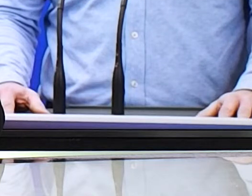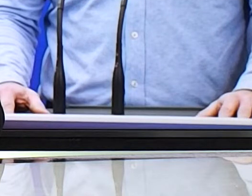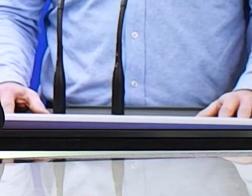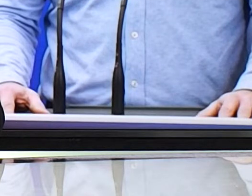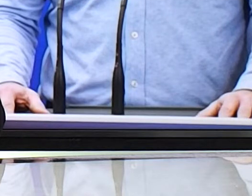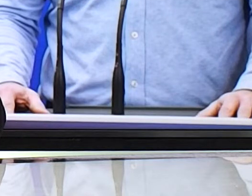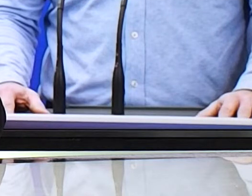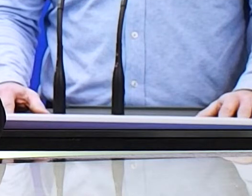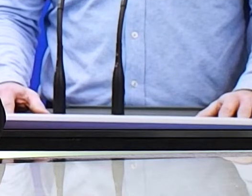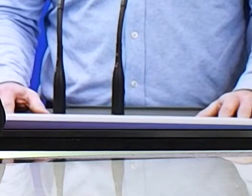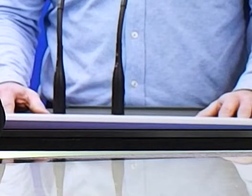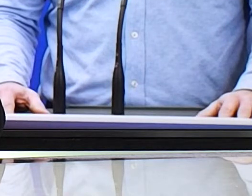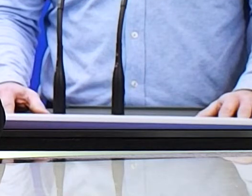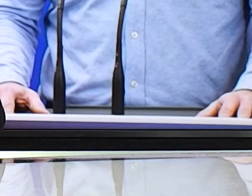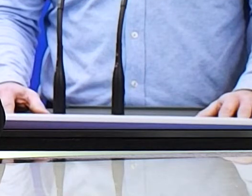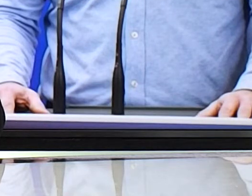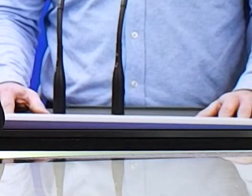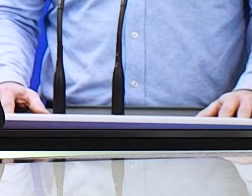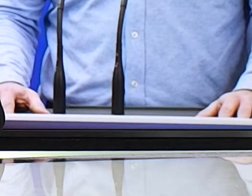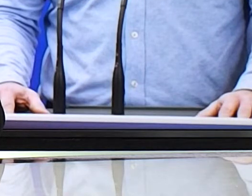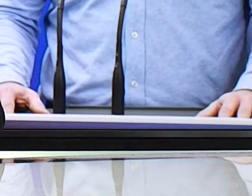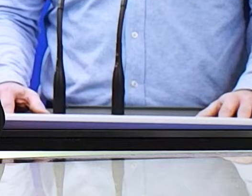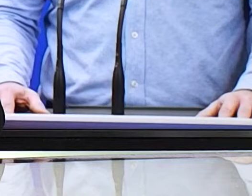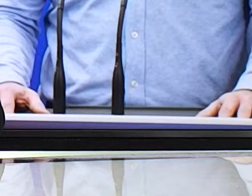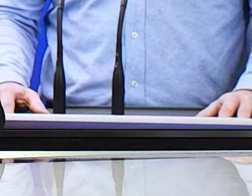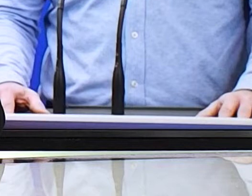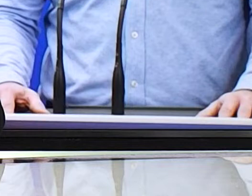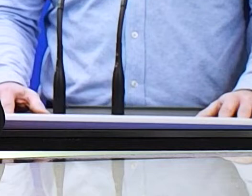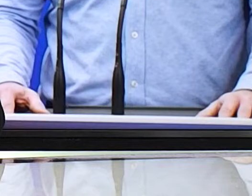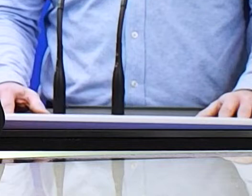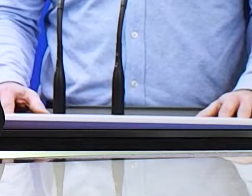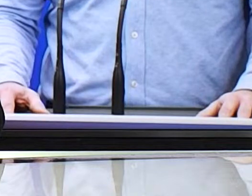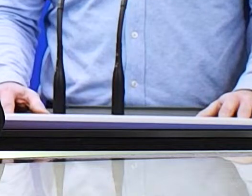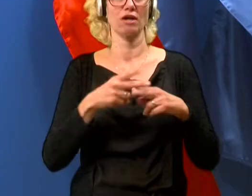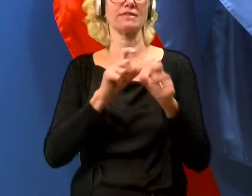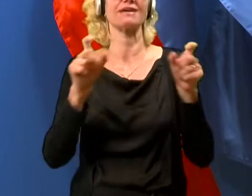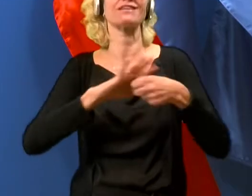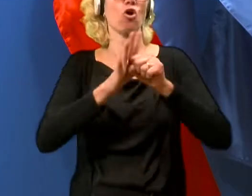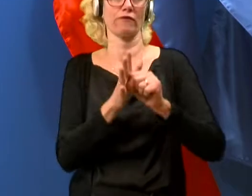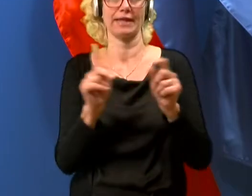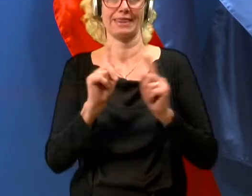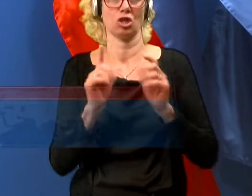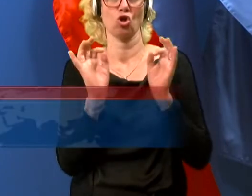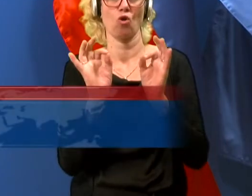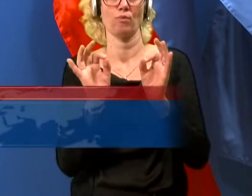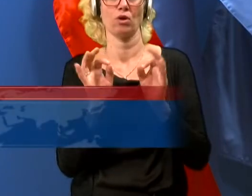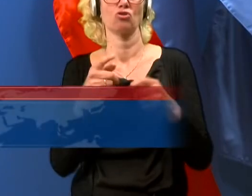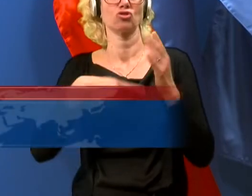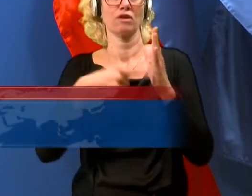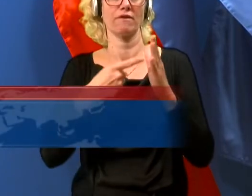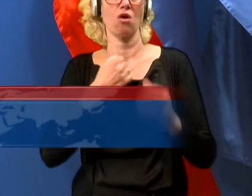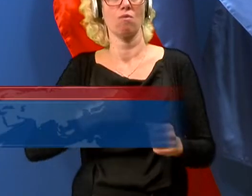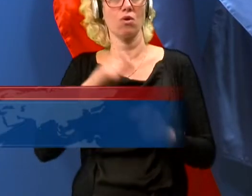covidom raste. Najmlajši bolnik na intenzivni negi je star le 27 let. Število bolnikov, ki